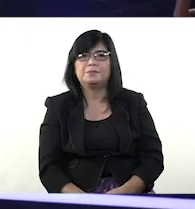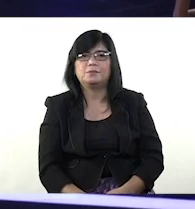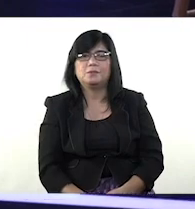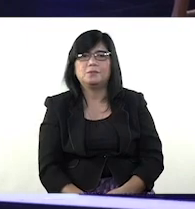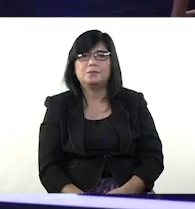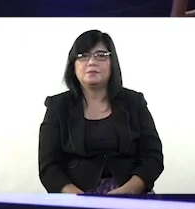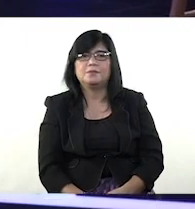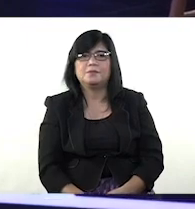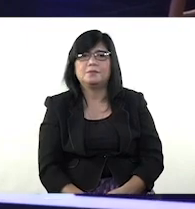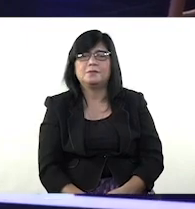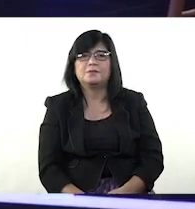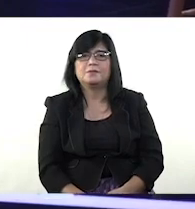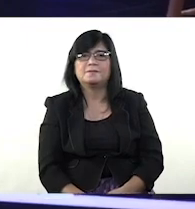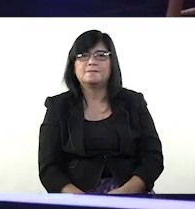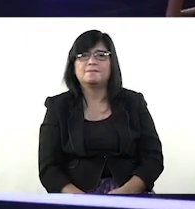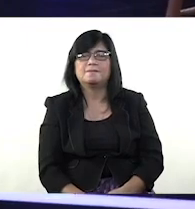g-sensor Carnage